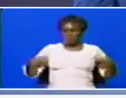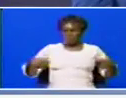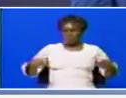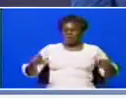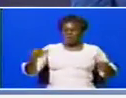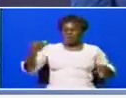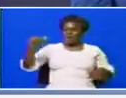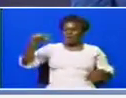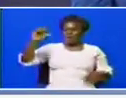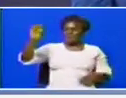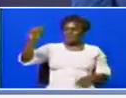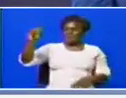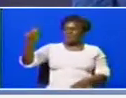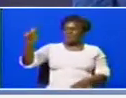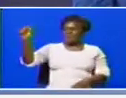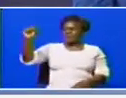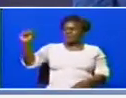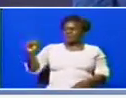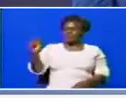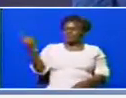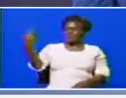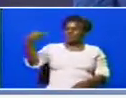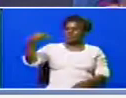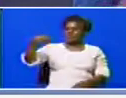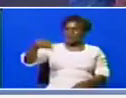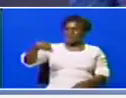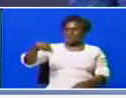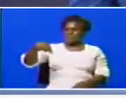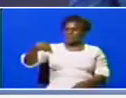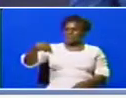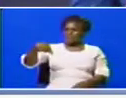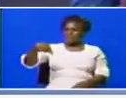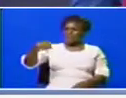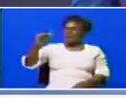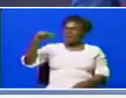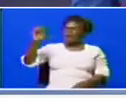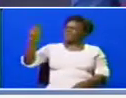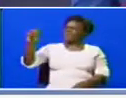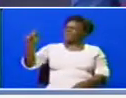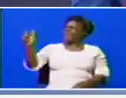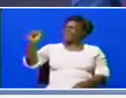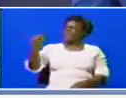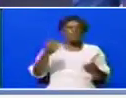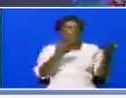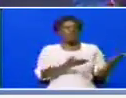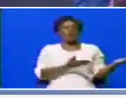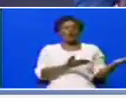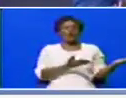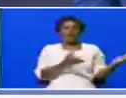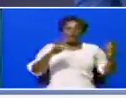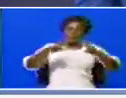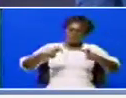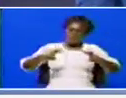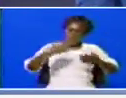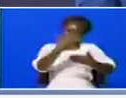mawakala walioidhinishwa kusimamia vyama mbalimbali vya siasa. Je, kuna mawakala ambao tayari wamefika katika ukumbi huo wa Bomas kuweza kukagua zile